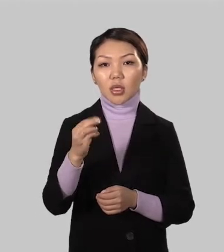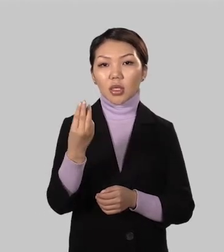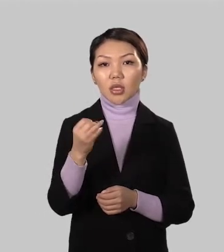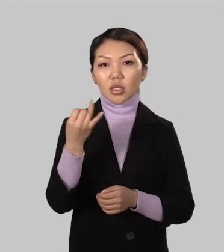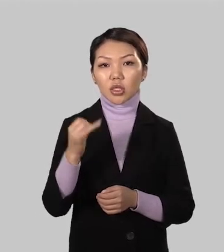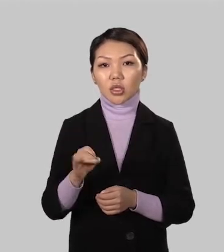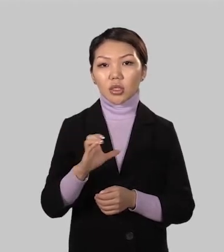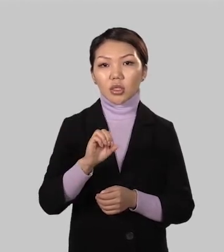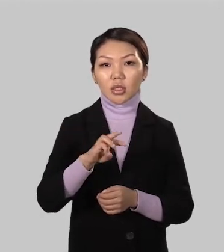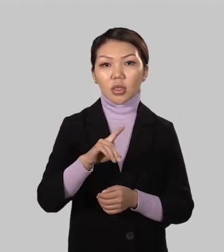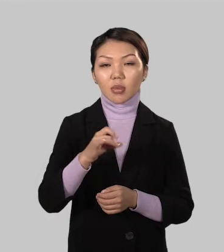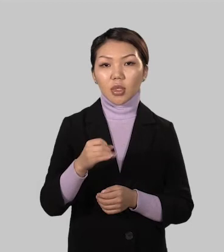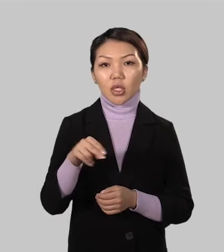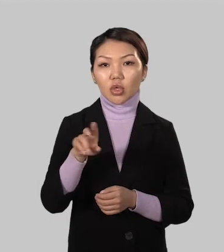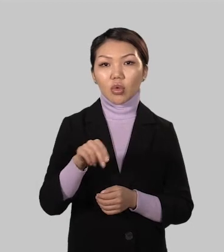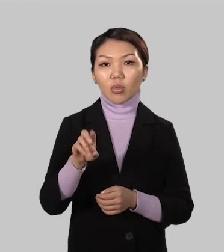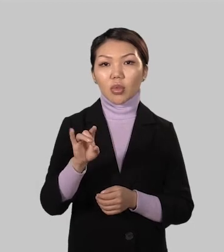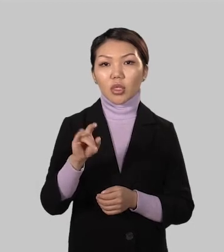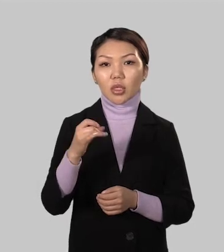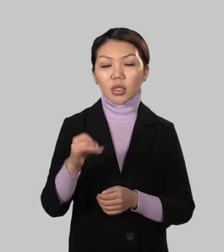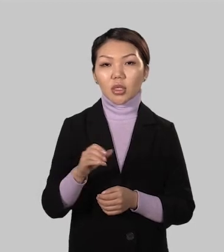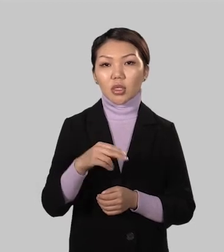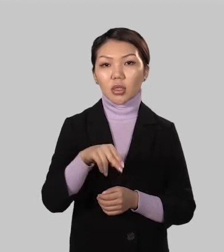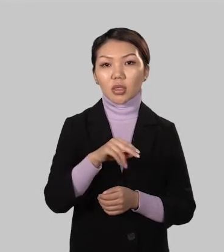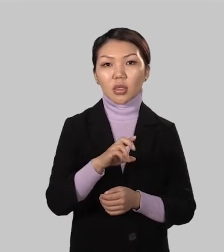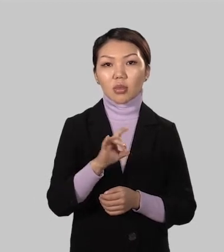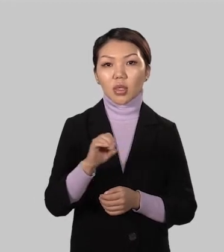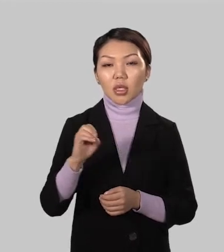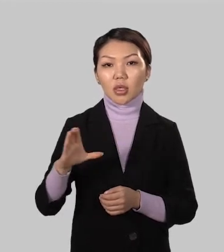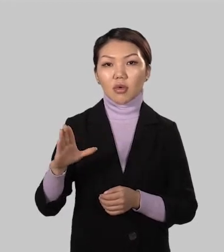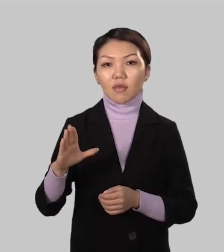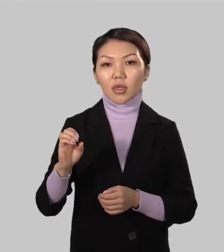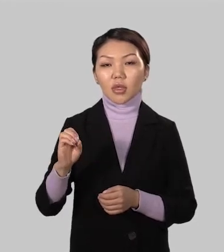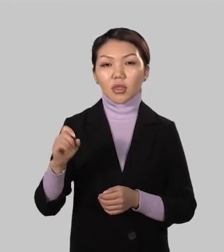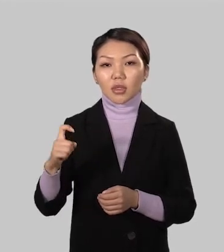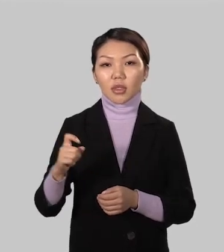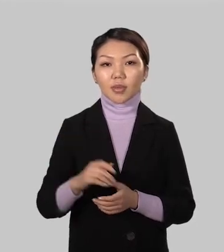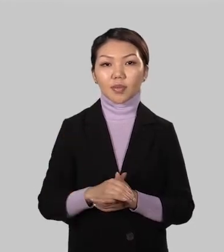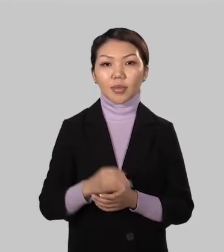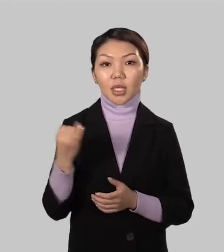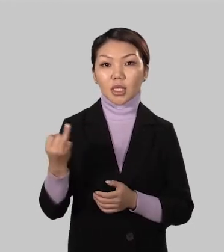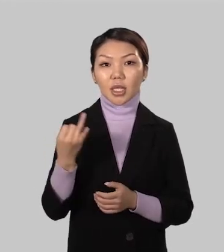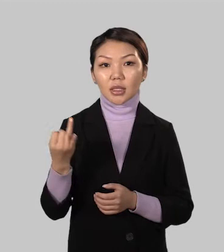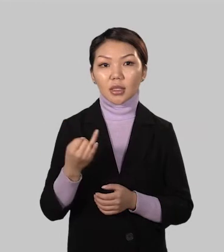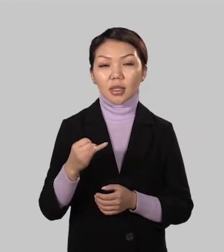самый добрый добрее всех интересный